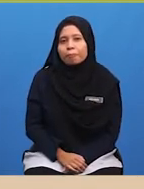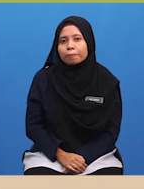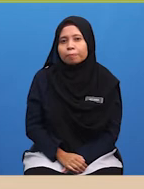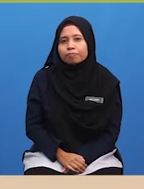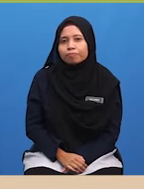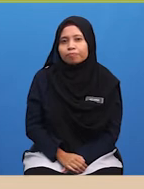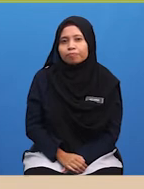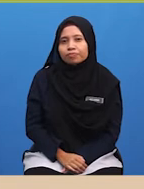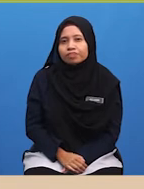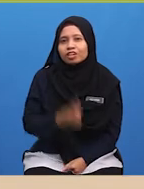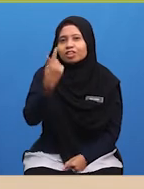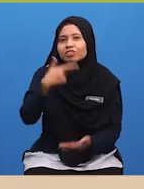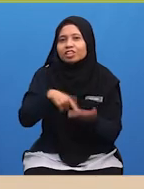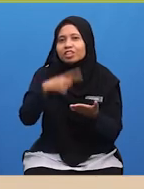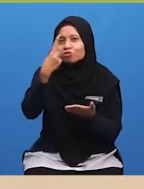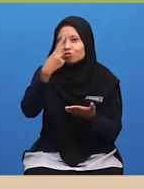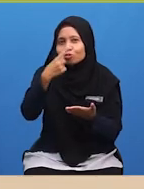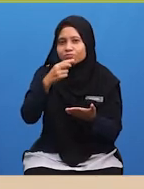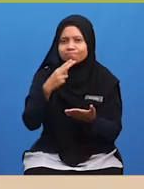Satu lagi untuk saya lah.